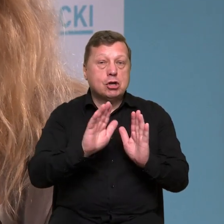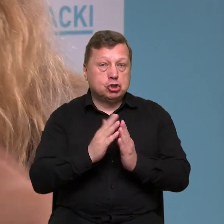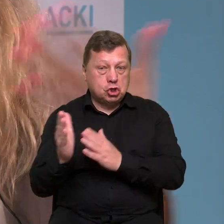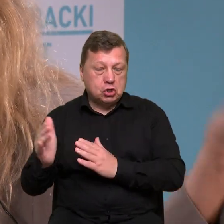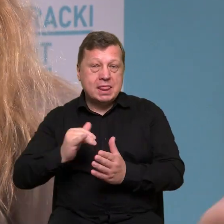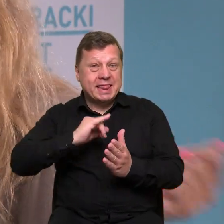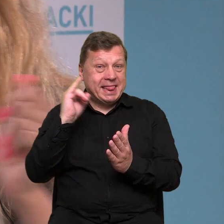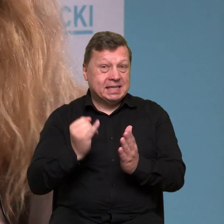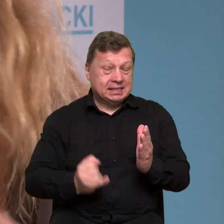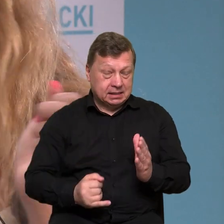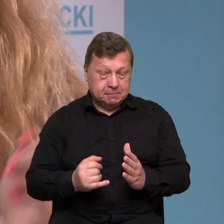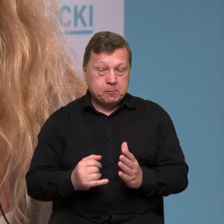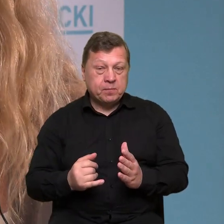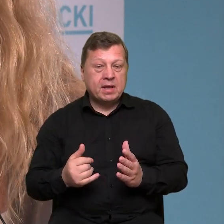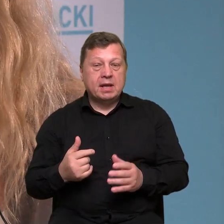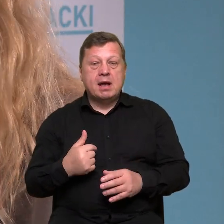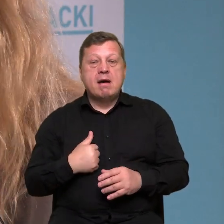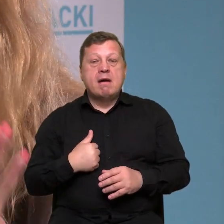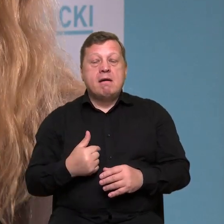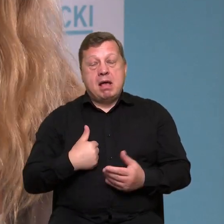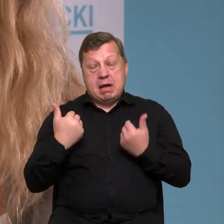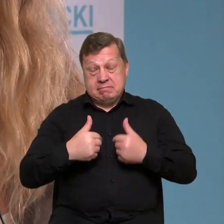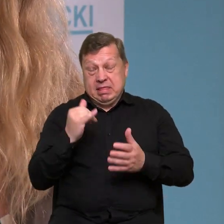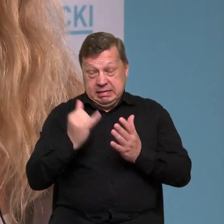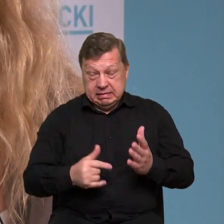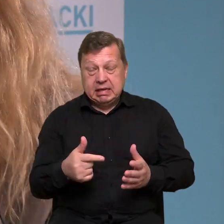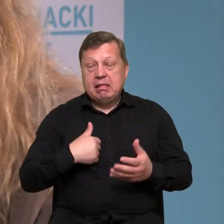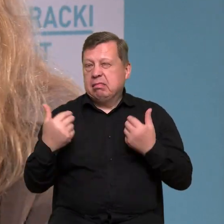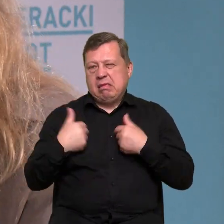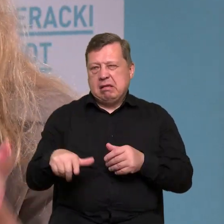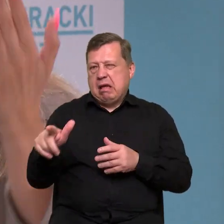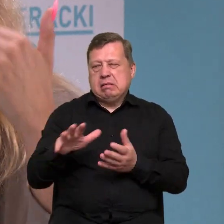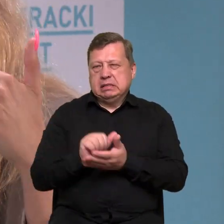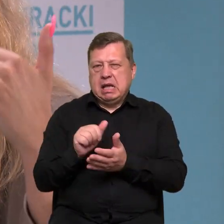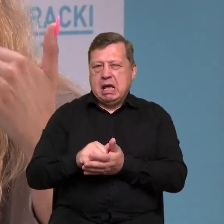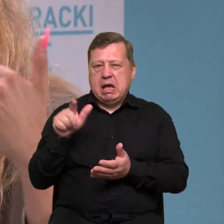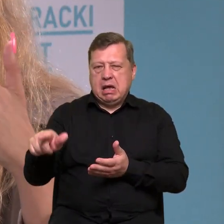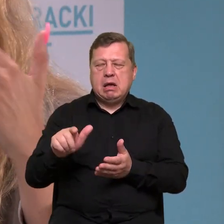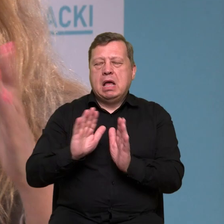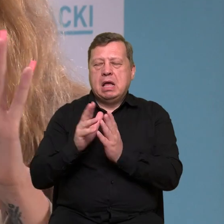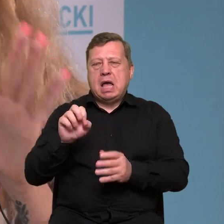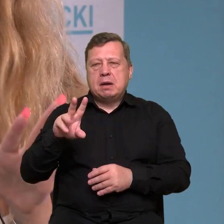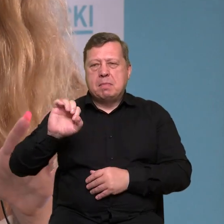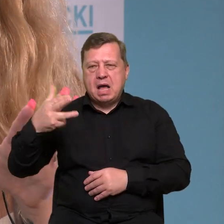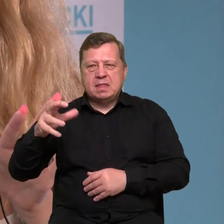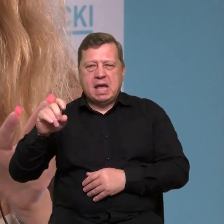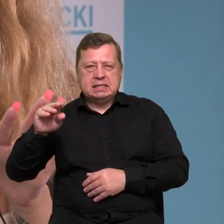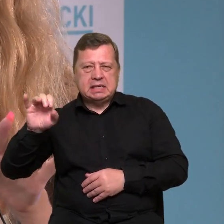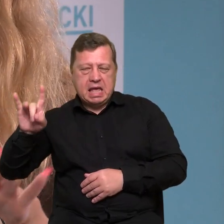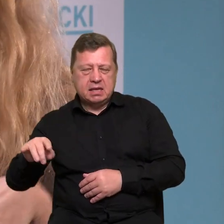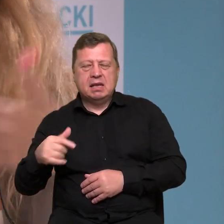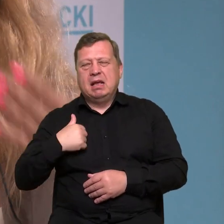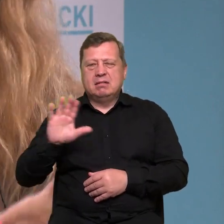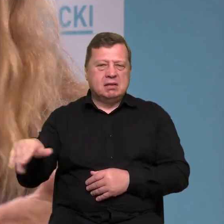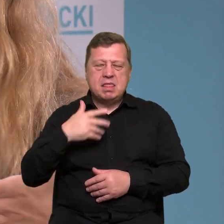jako designerka nie chciałam zajmować się książkami Hermana Hessego, tylko napisałam własny tekst i wtedy